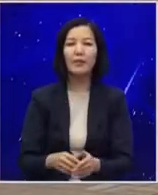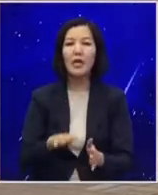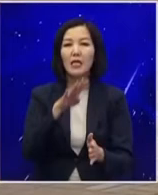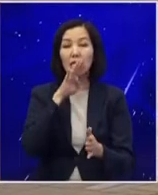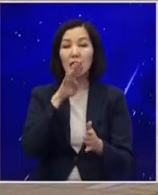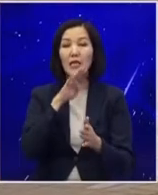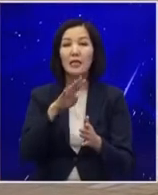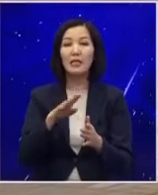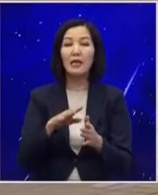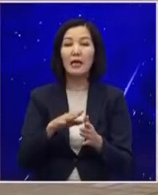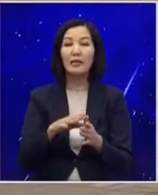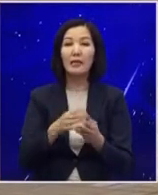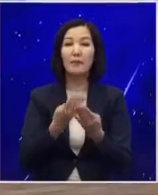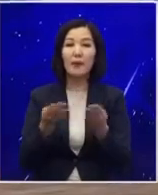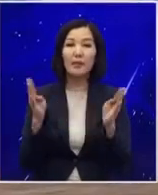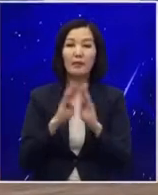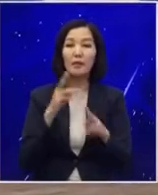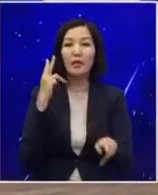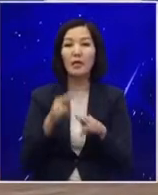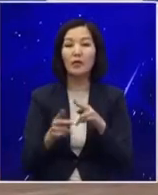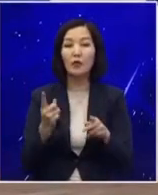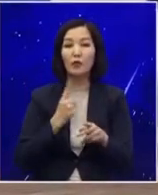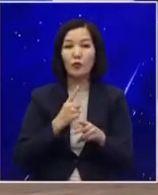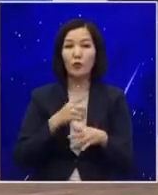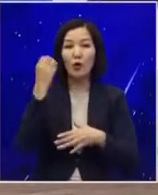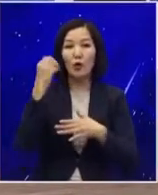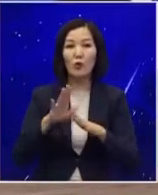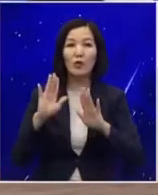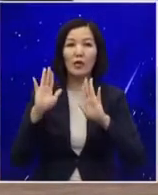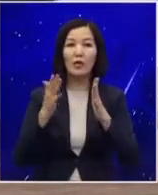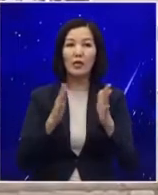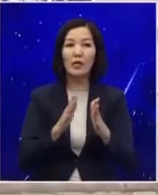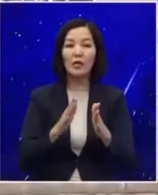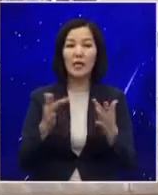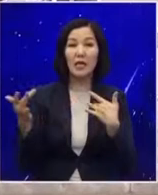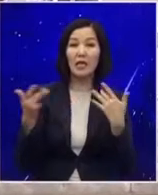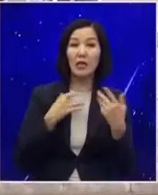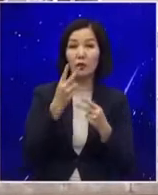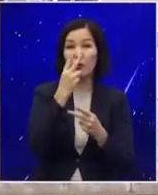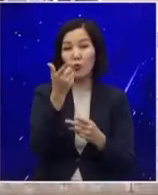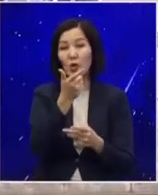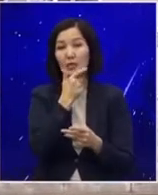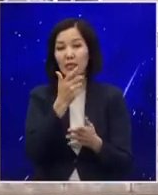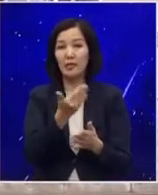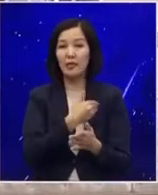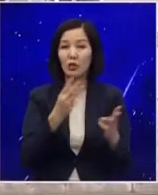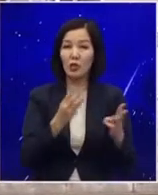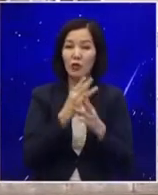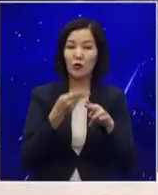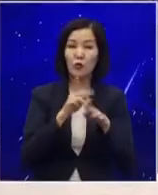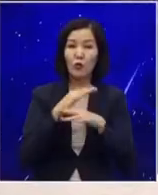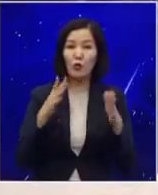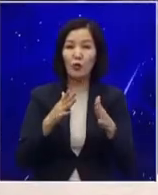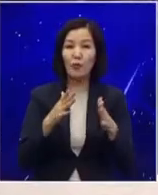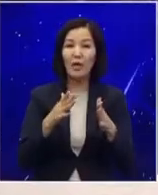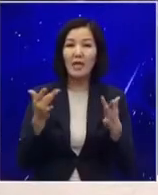Текеліліктер пандемия аяқталуын тағатсыздана күтуде. Олар мына орталық саябақтағы амфитеатрға асығып жүр. Аспан астындағы ерекше архитектуралы